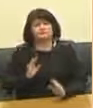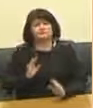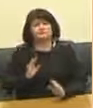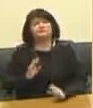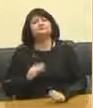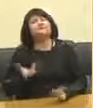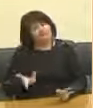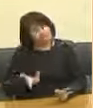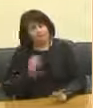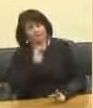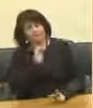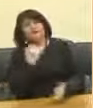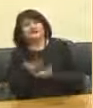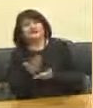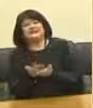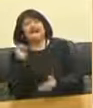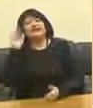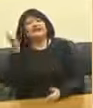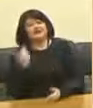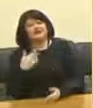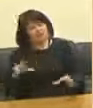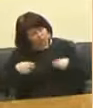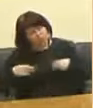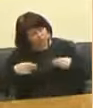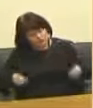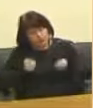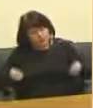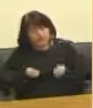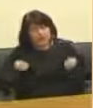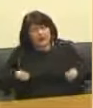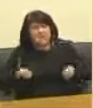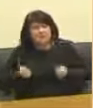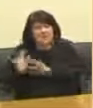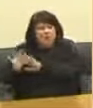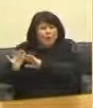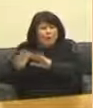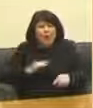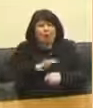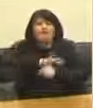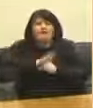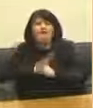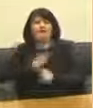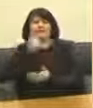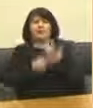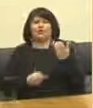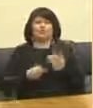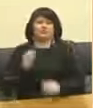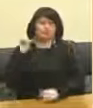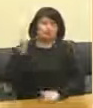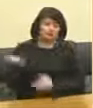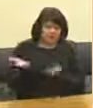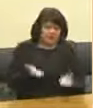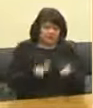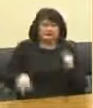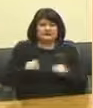ικανοποιείτε κάθε αίτημα των ξένων και γεμίσατε με πρόσφυγες στην Ελλάδα. Οι οποίοι,